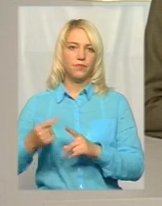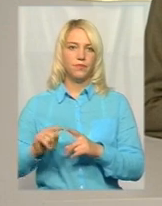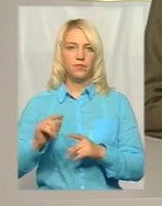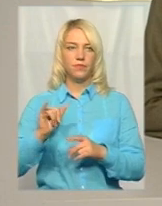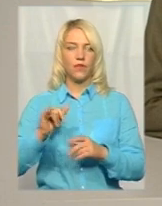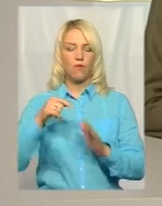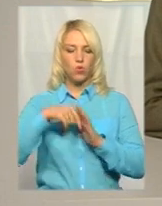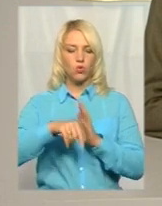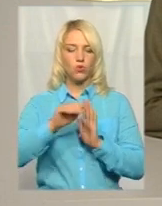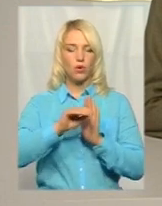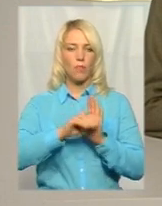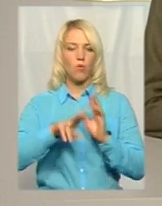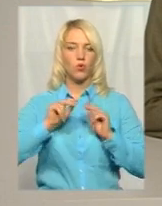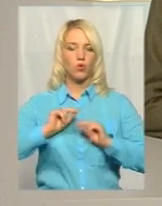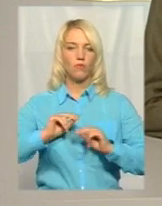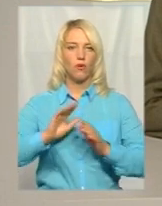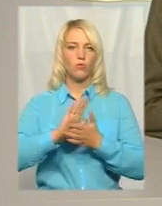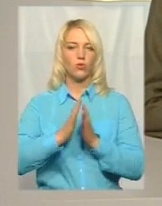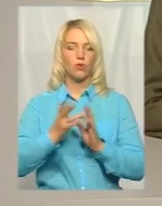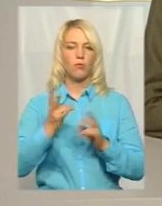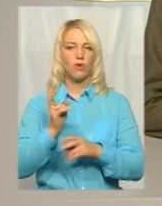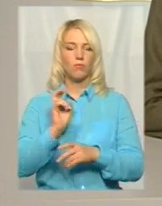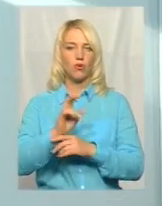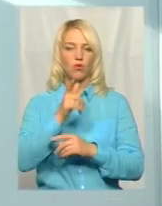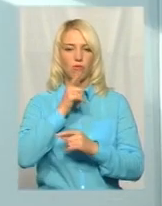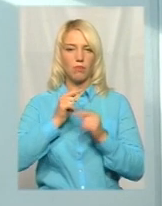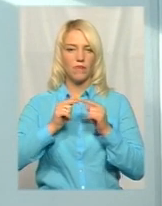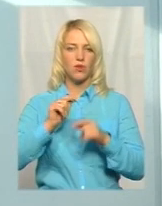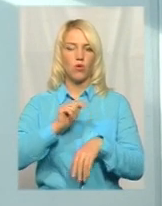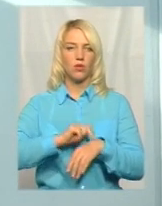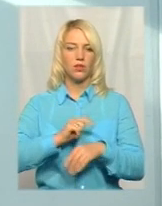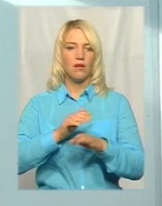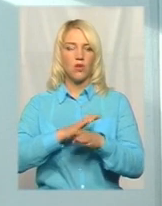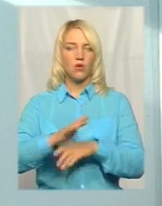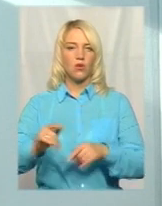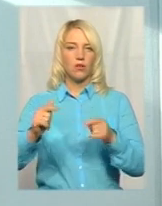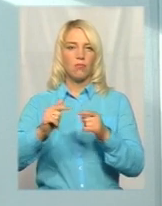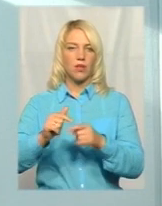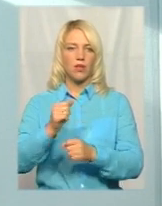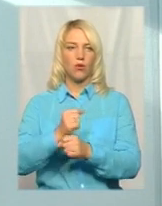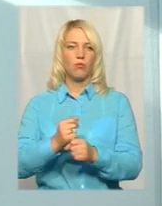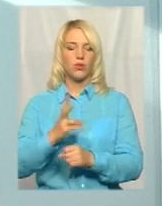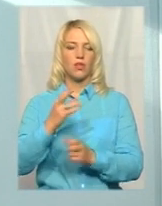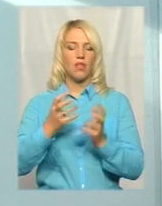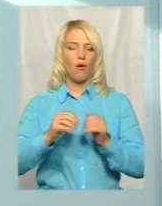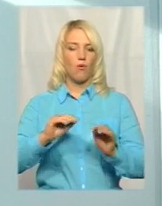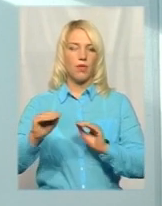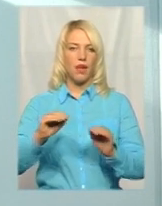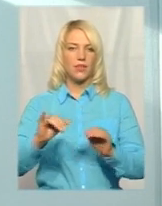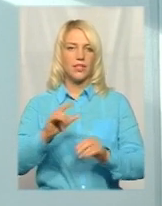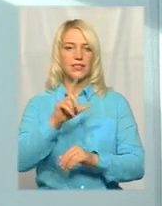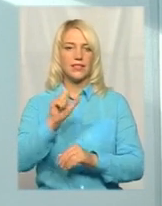трудовому договору. Тобто він має приходити в певні години, виконувати певні роботи на обладнанні і